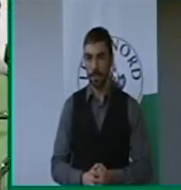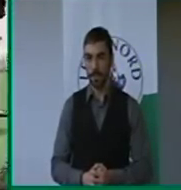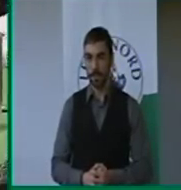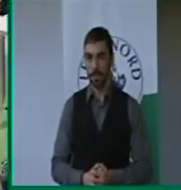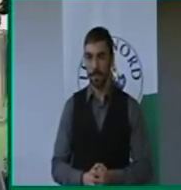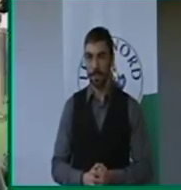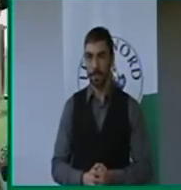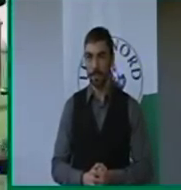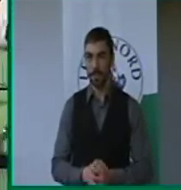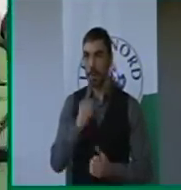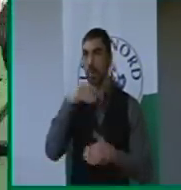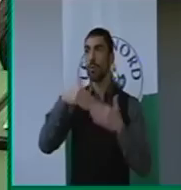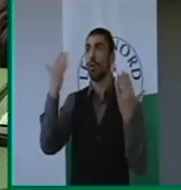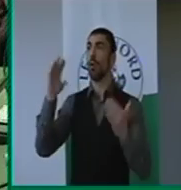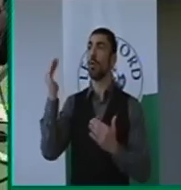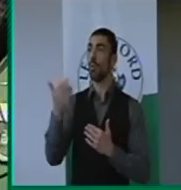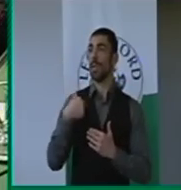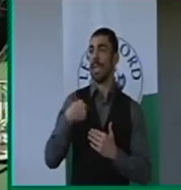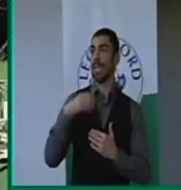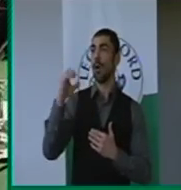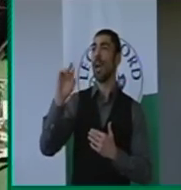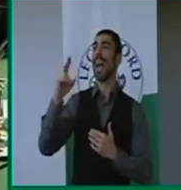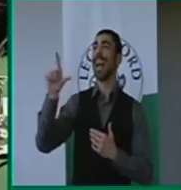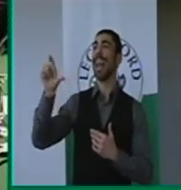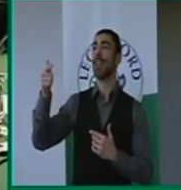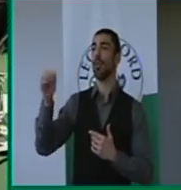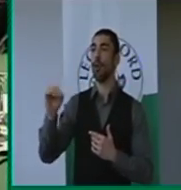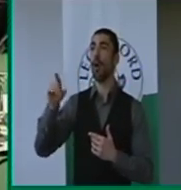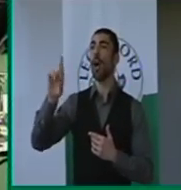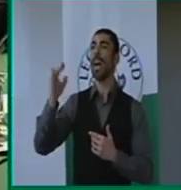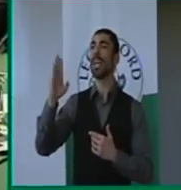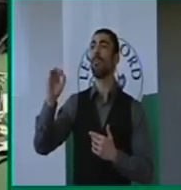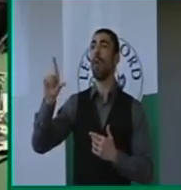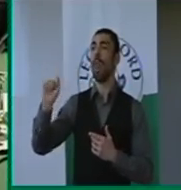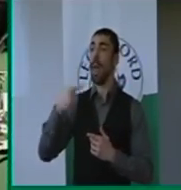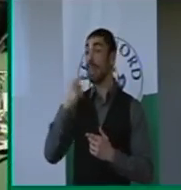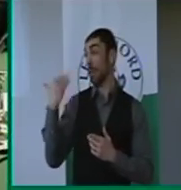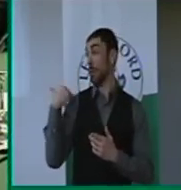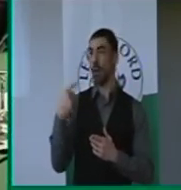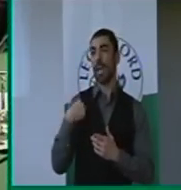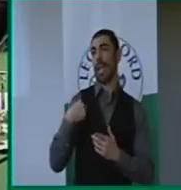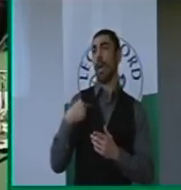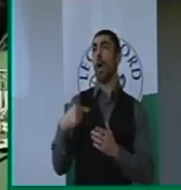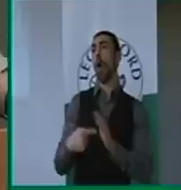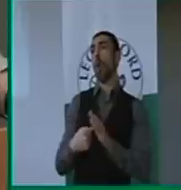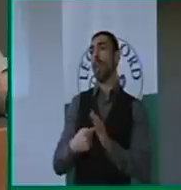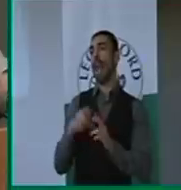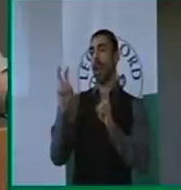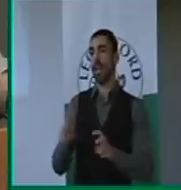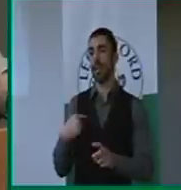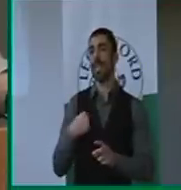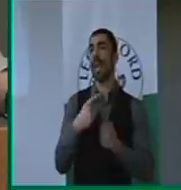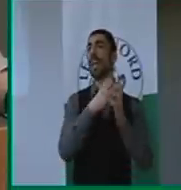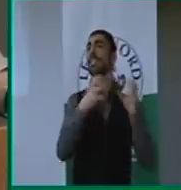prego Buongiorno a tutti Io sono Carletto Ribolla e come Ava detto Sono un operaio elettricista lavoro Presso